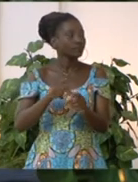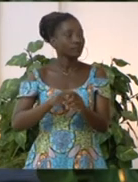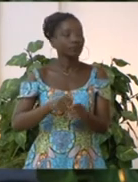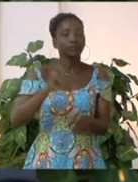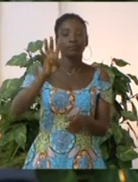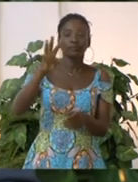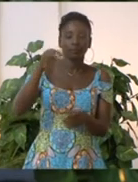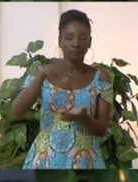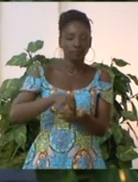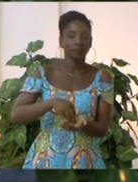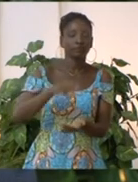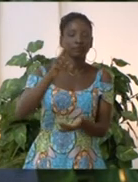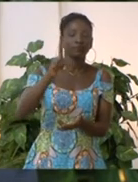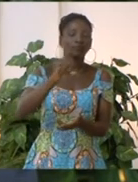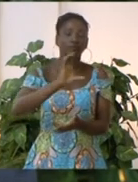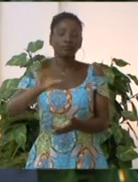4196